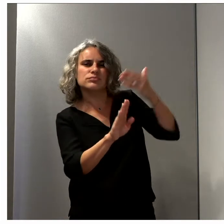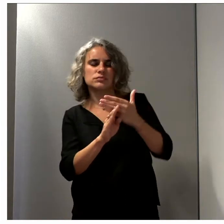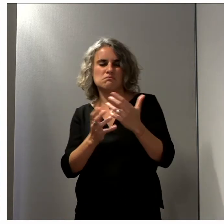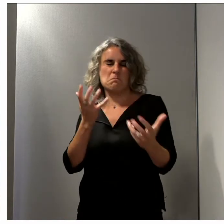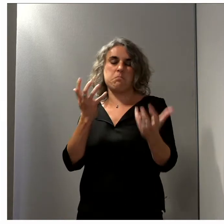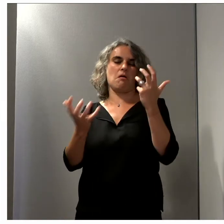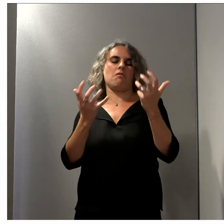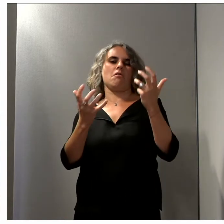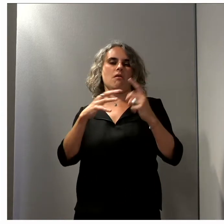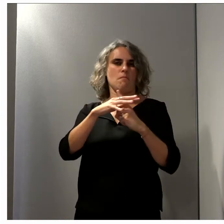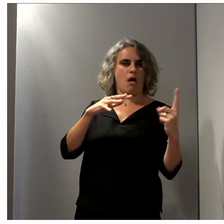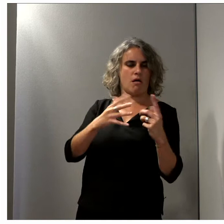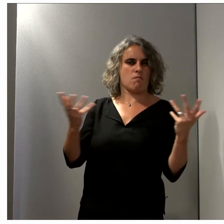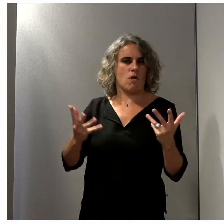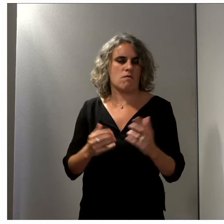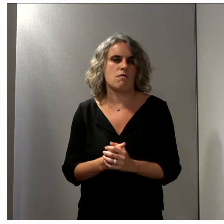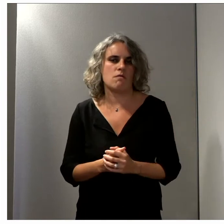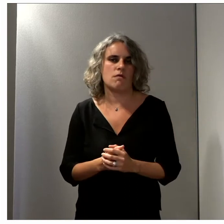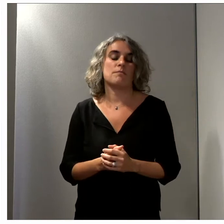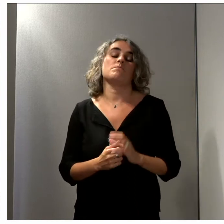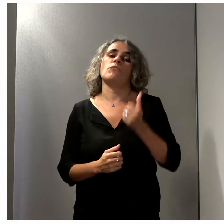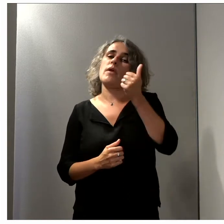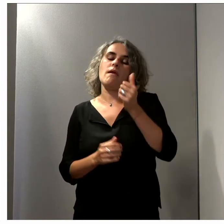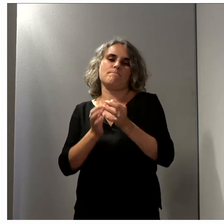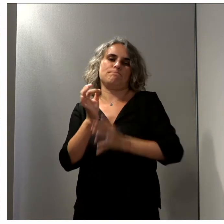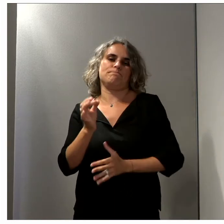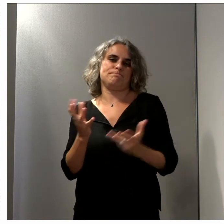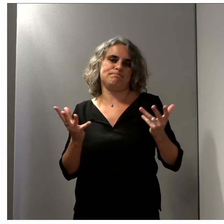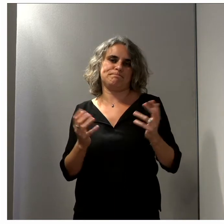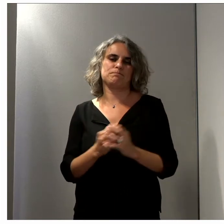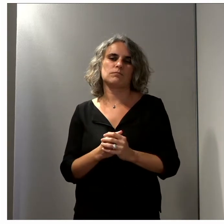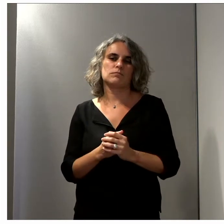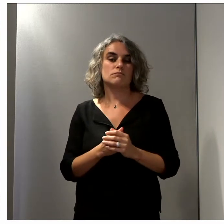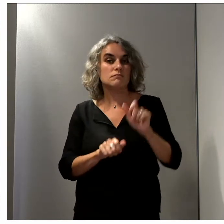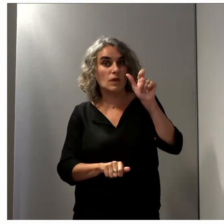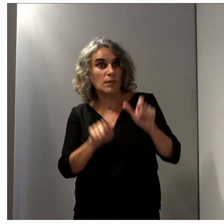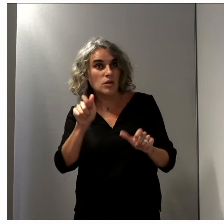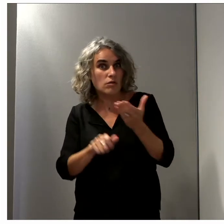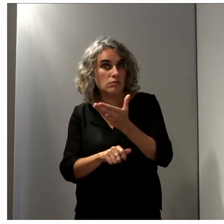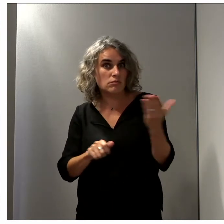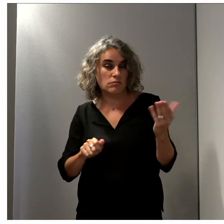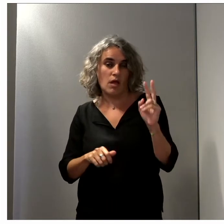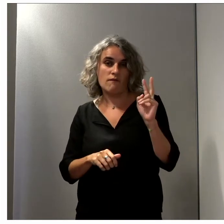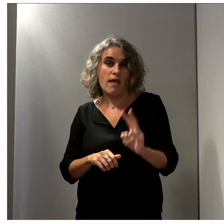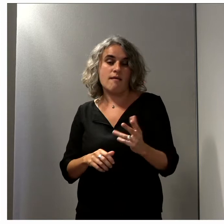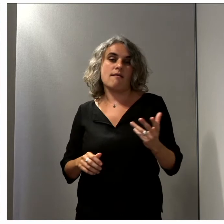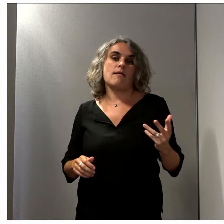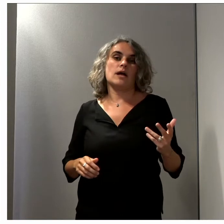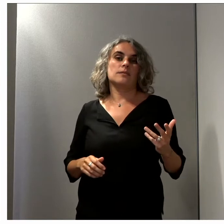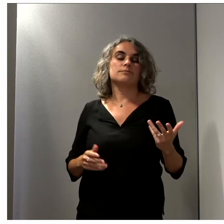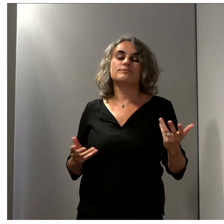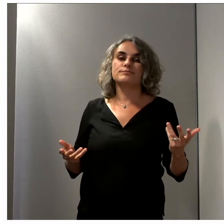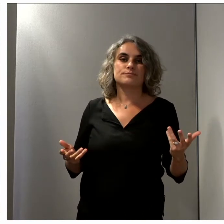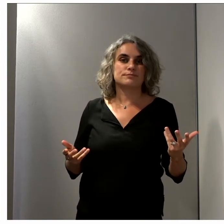d'isolement. Et il apparaît en premier lieu que les personnes se retrouvent isolées d'autant plus quand elles ne peuvent